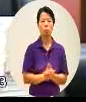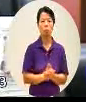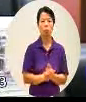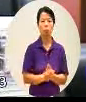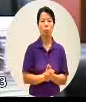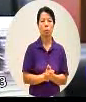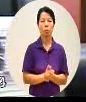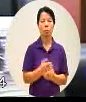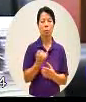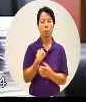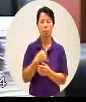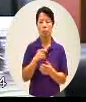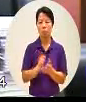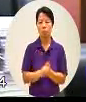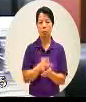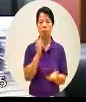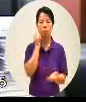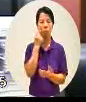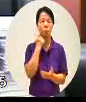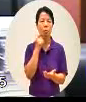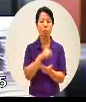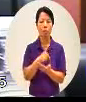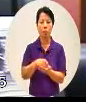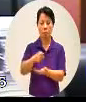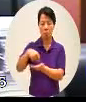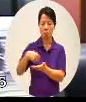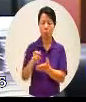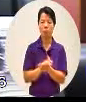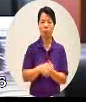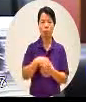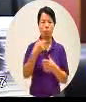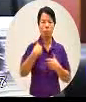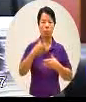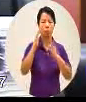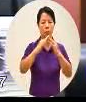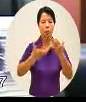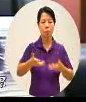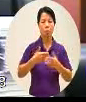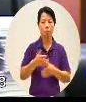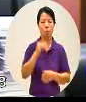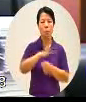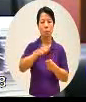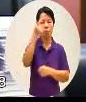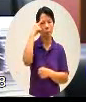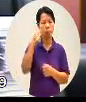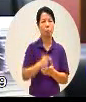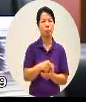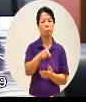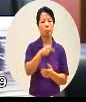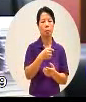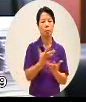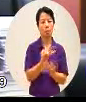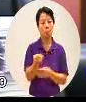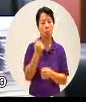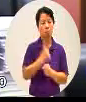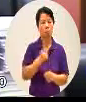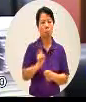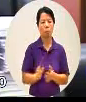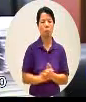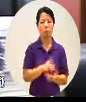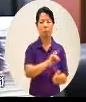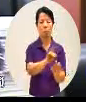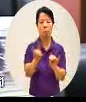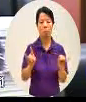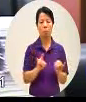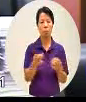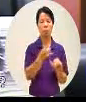我叫一些人来给我做什么施政满意度，用这些数字做什么？不止骗别人，都